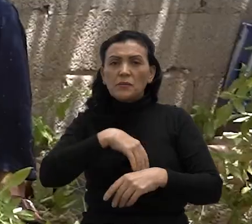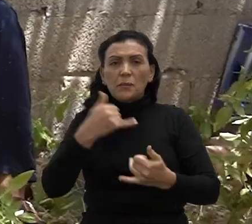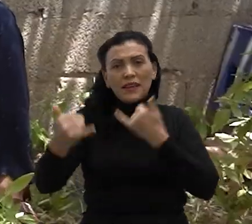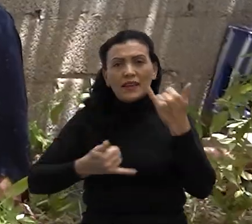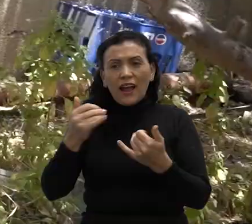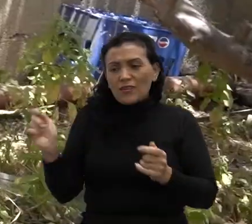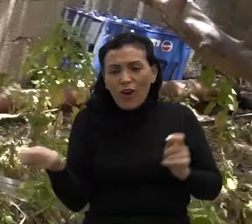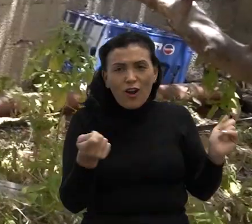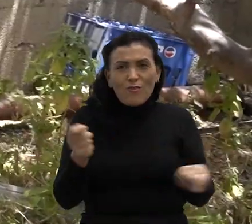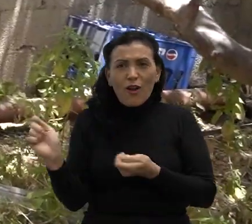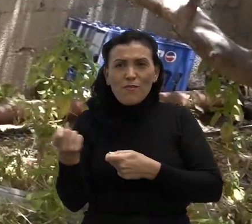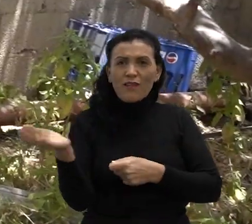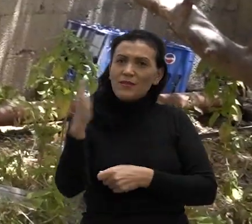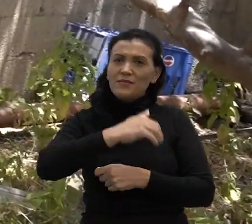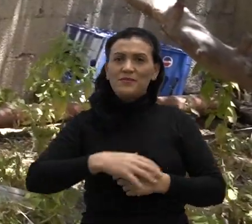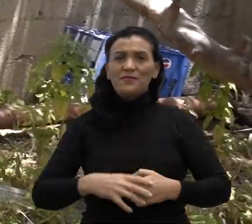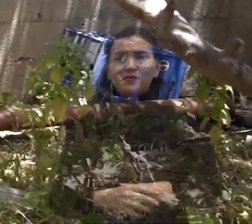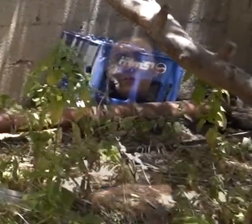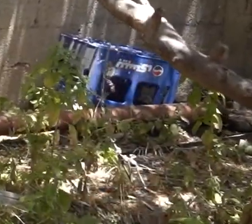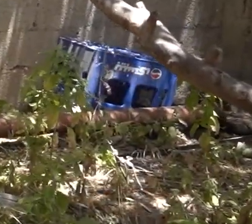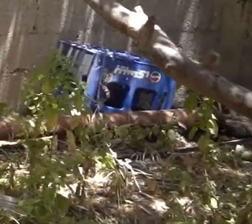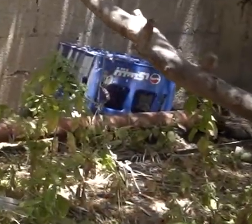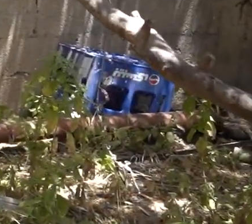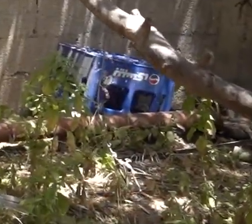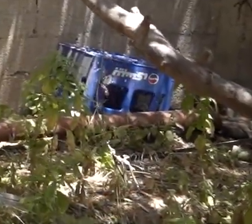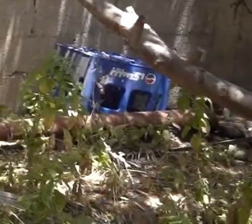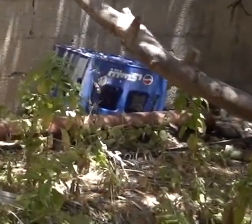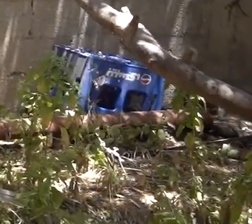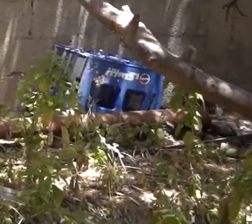حاج بنتلعب سهلة يا رب.